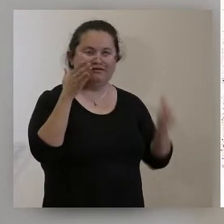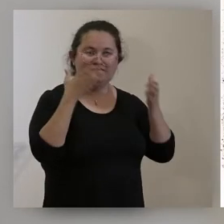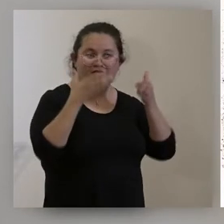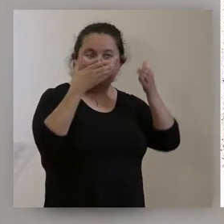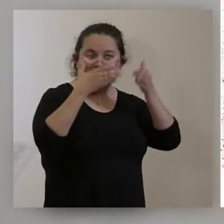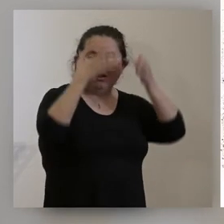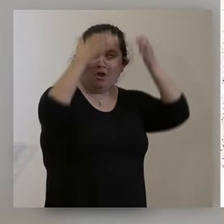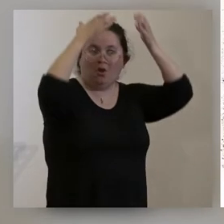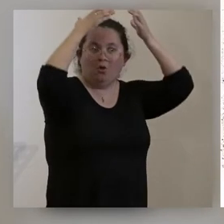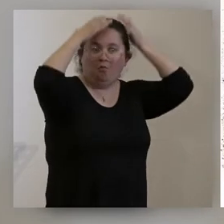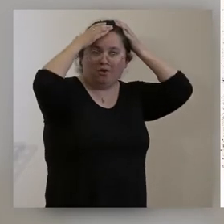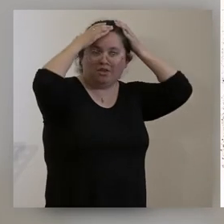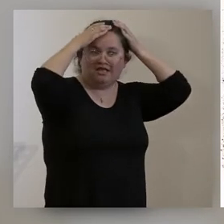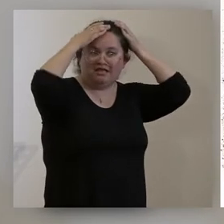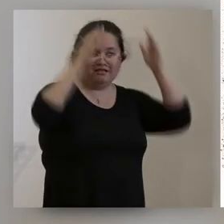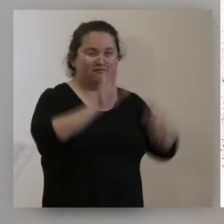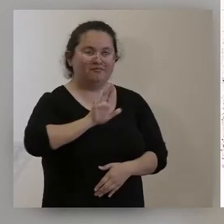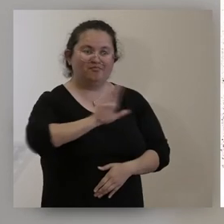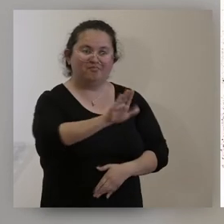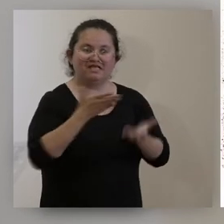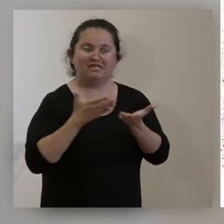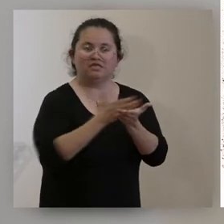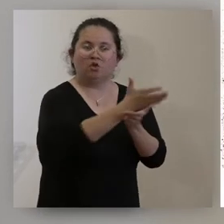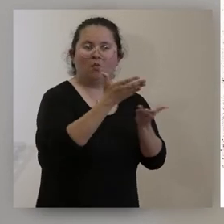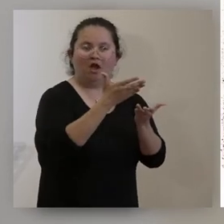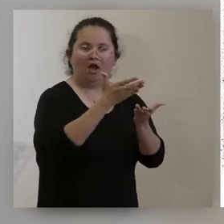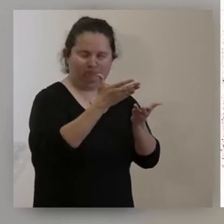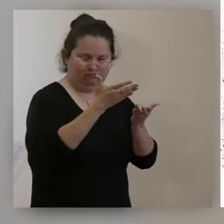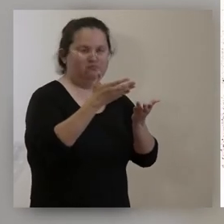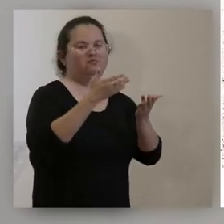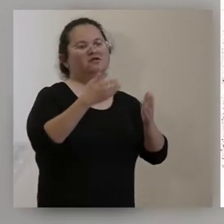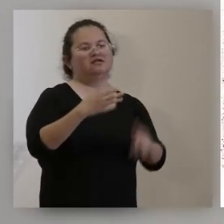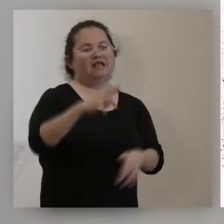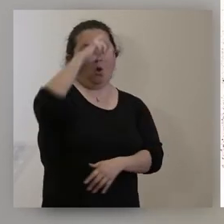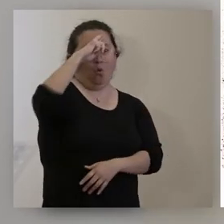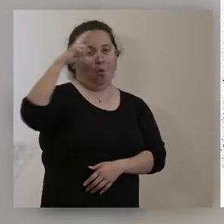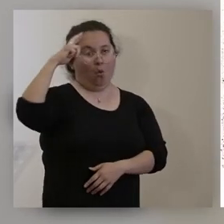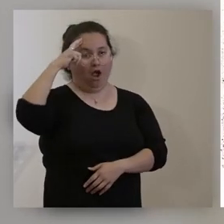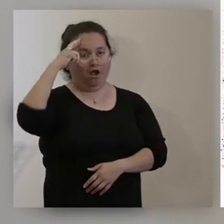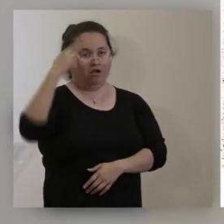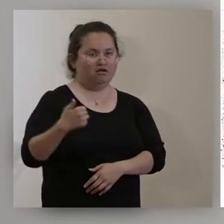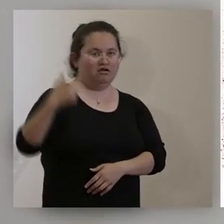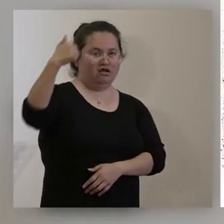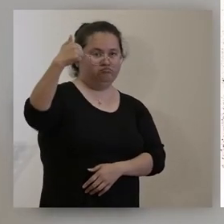d'une délégation d'autorité royale.